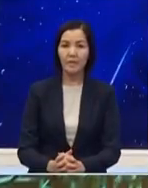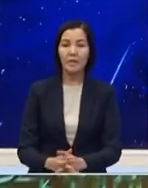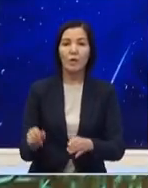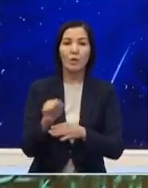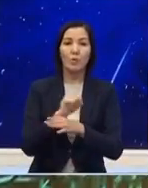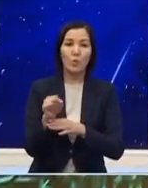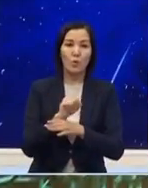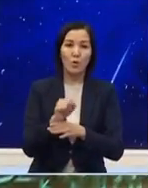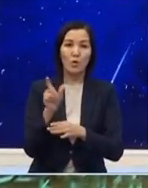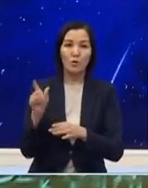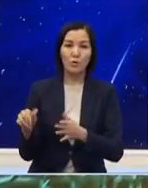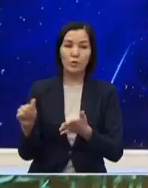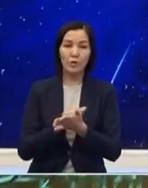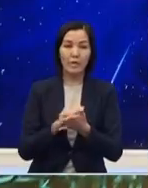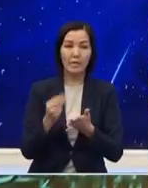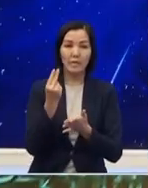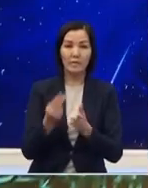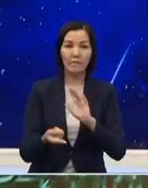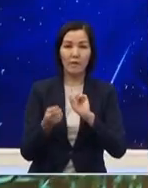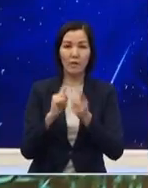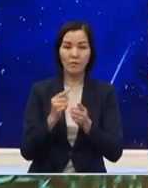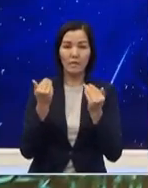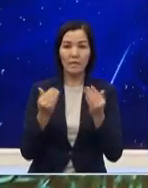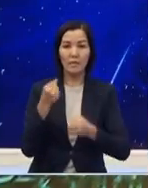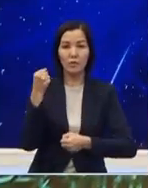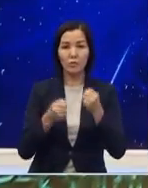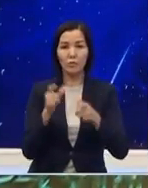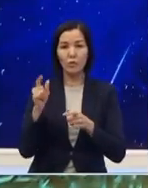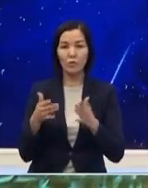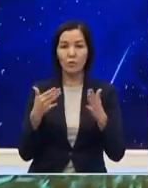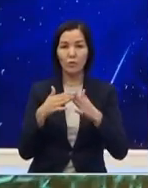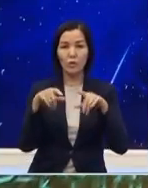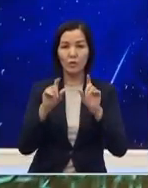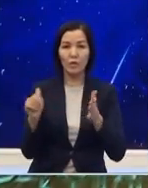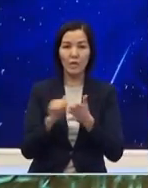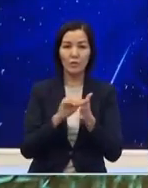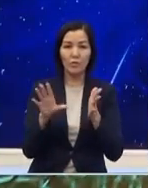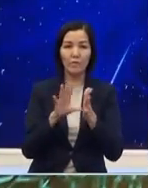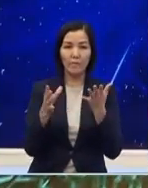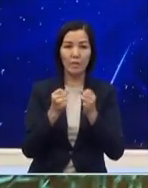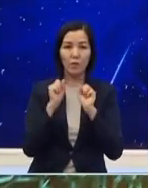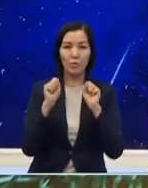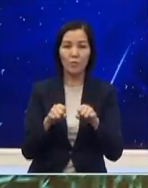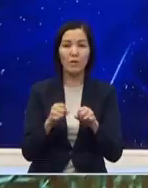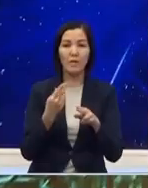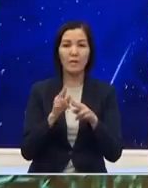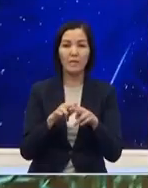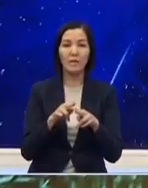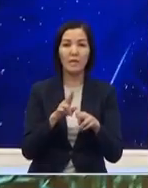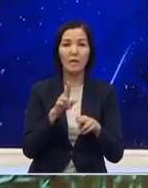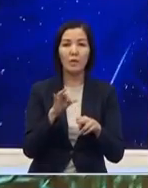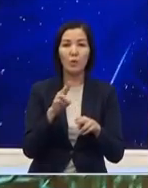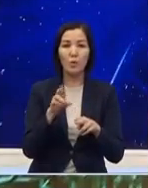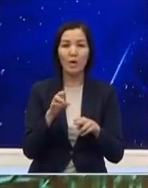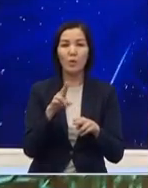Көлік жүргізу куәлігі цифрландырылды. Енді көлік тізгіндегендер үйден шықпай құжатты электронды форматта алады. Тек QR-код